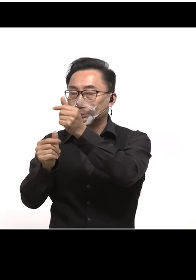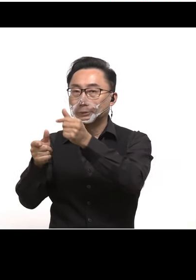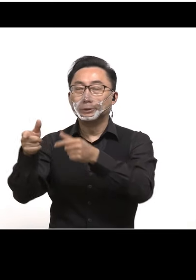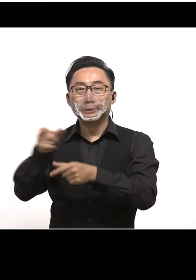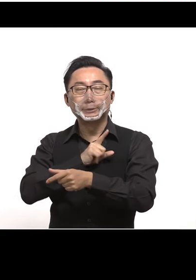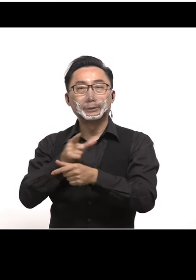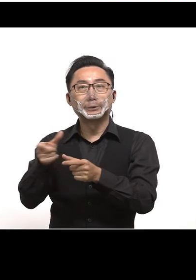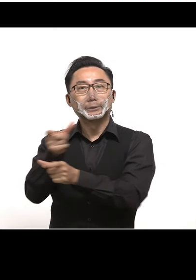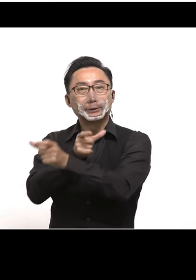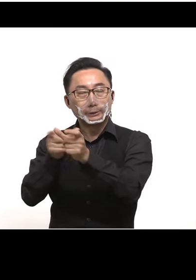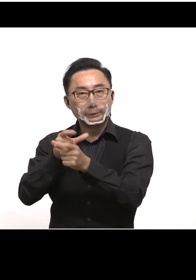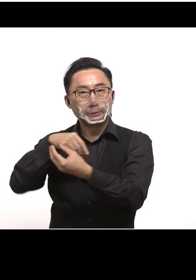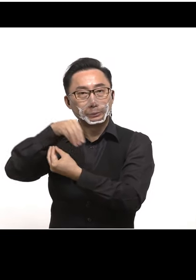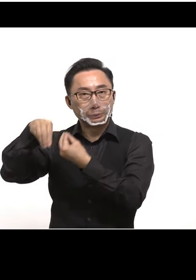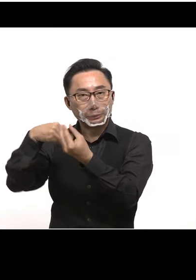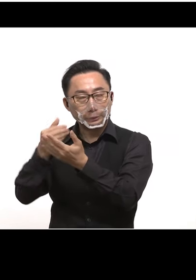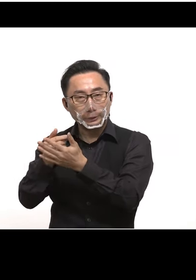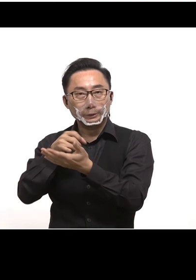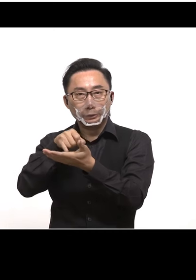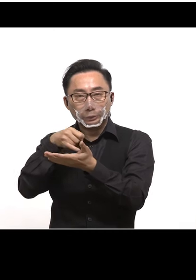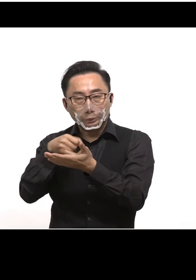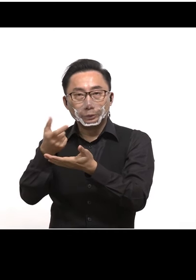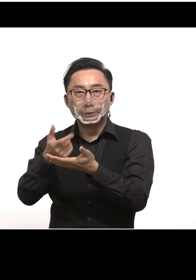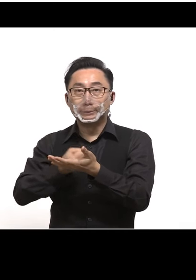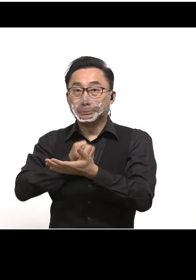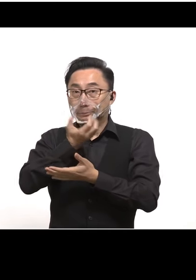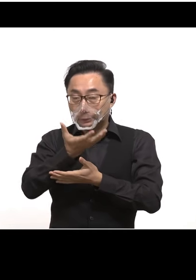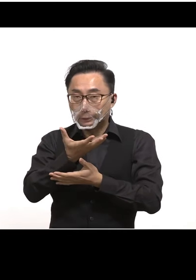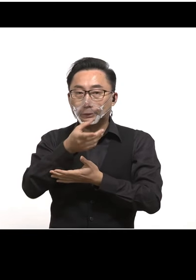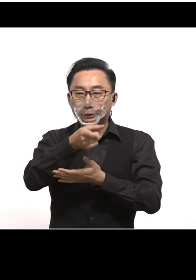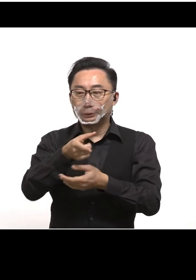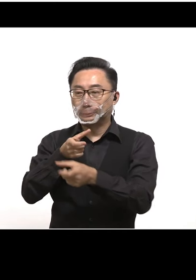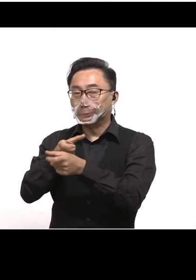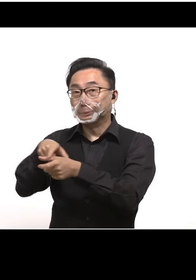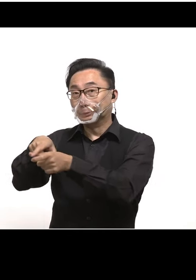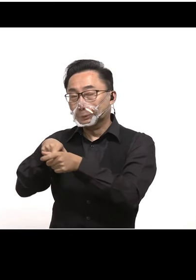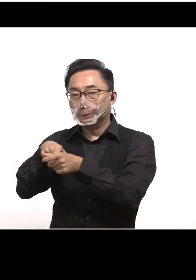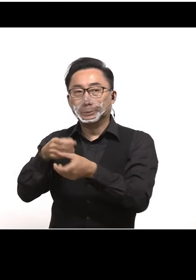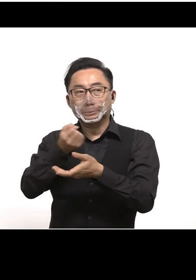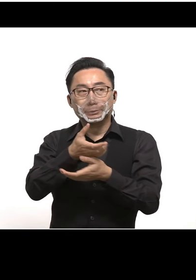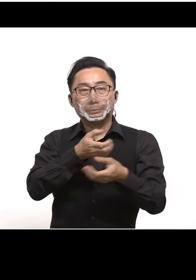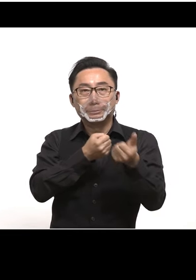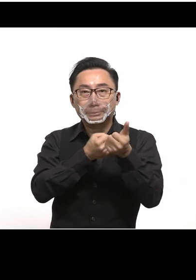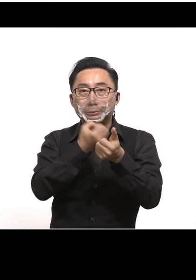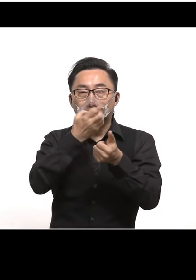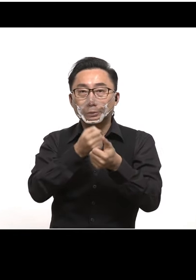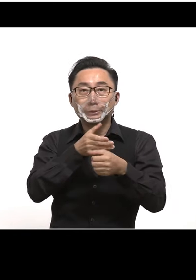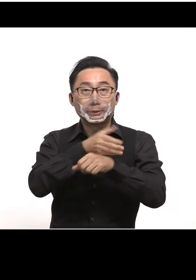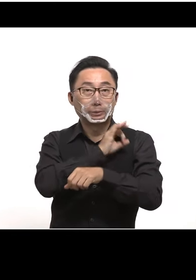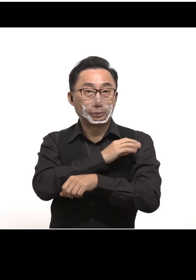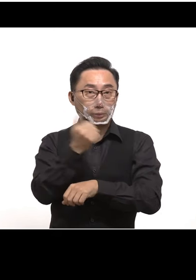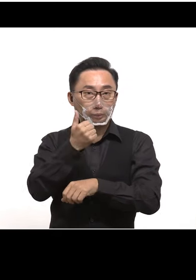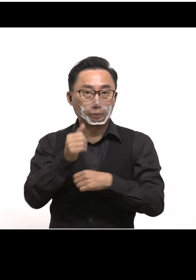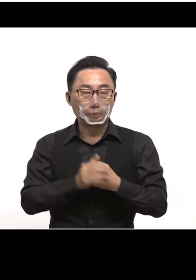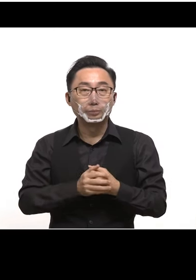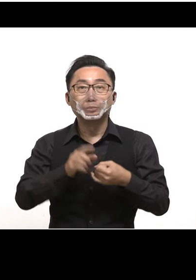運模式，透過稅收和慈善捐款，將博彩和彩券的收入回饋給香港。最